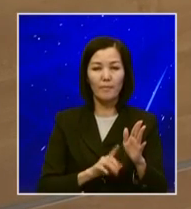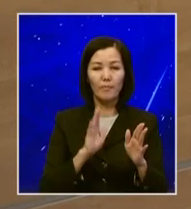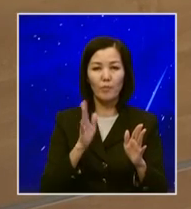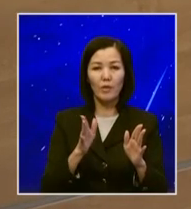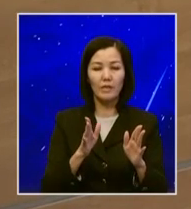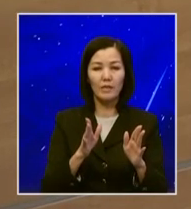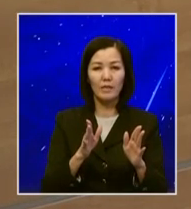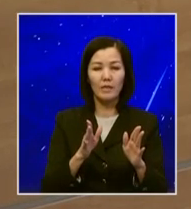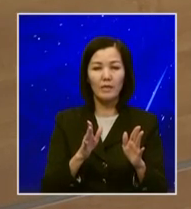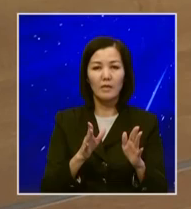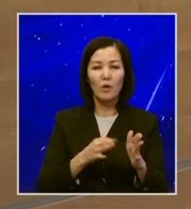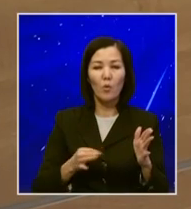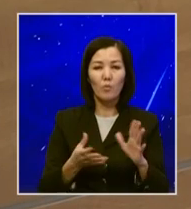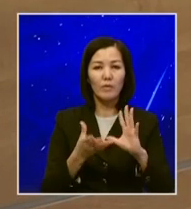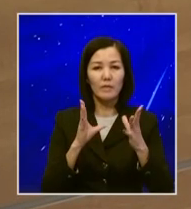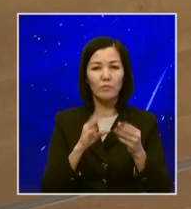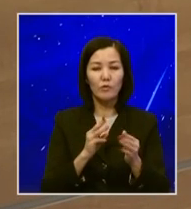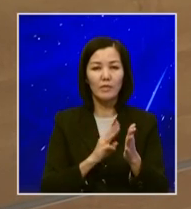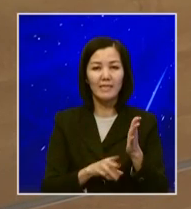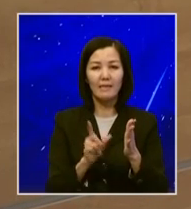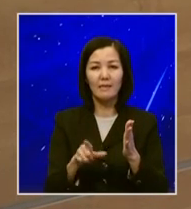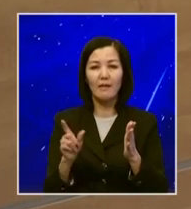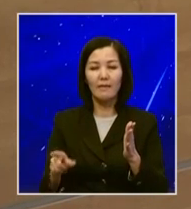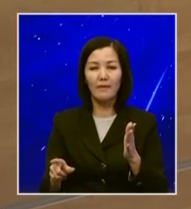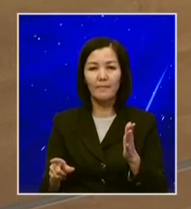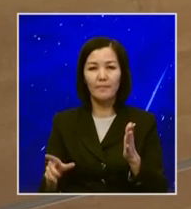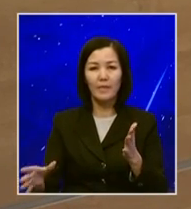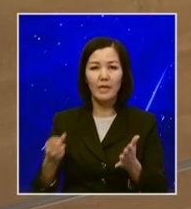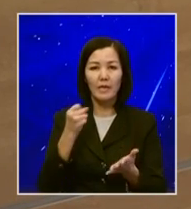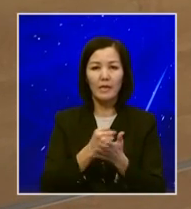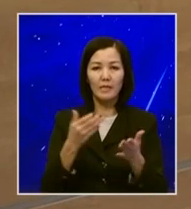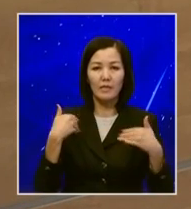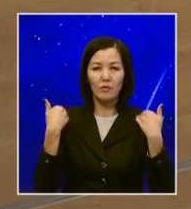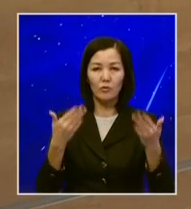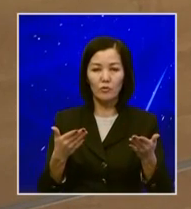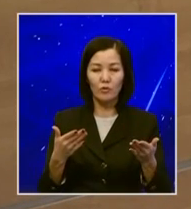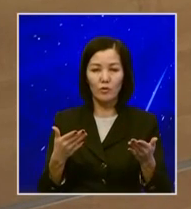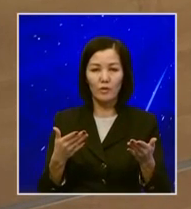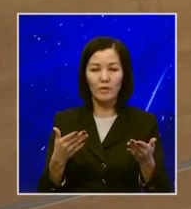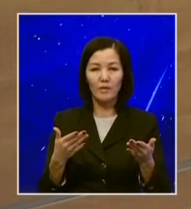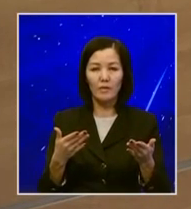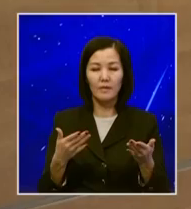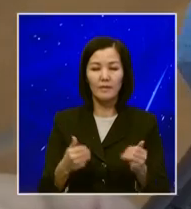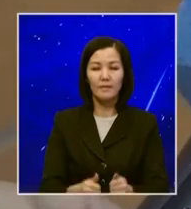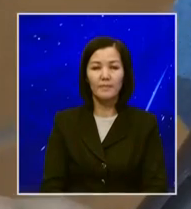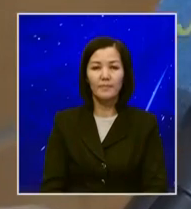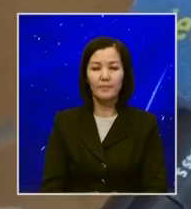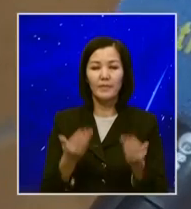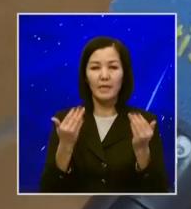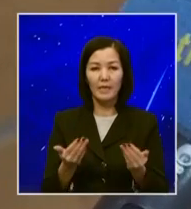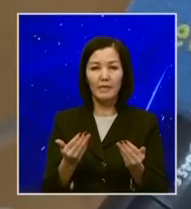мәслихатқа облыс бойынша 80 адам кандидаттыққа ұсынылып отыр ауданның бәрінде.